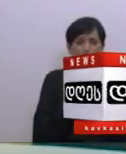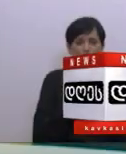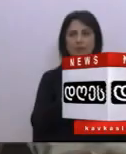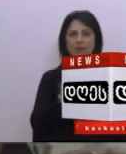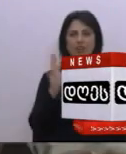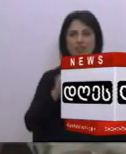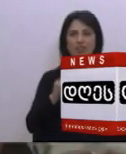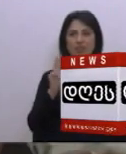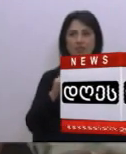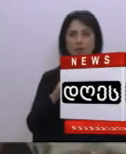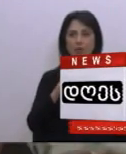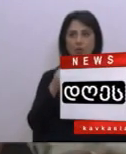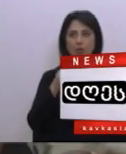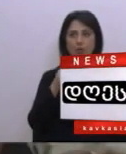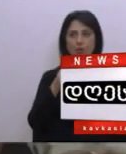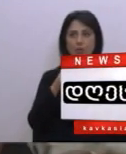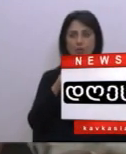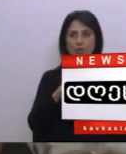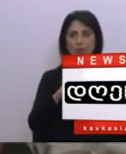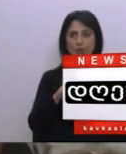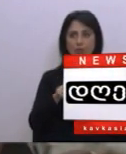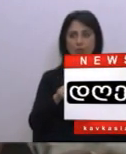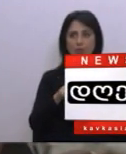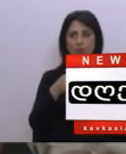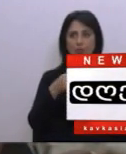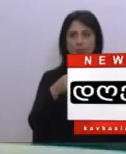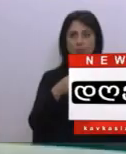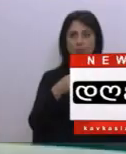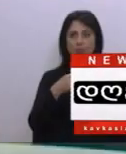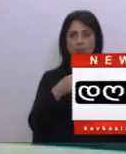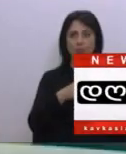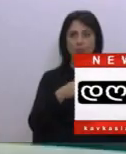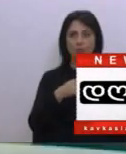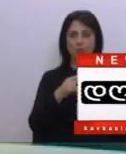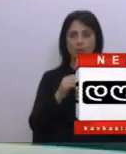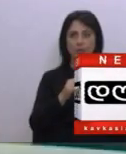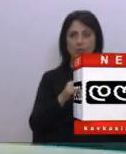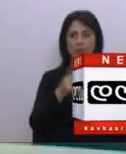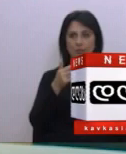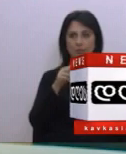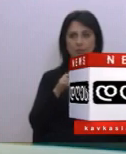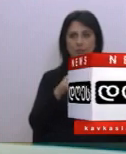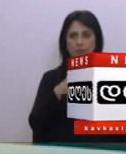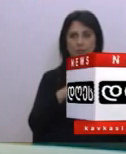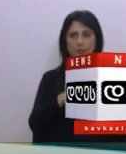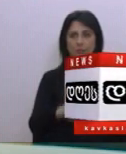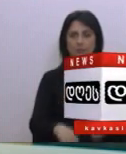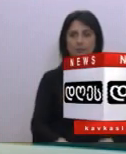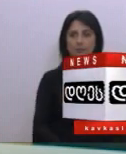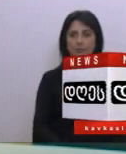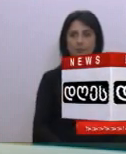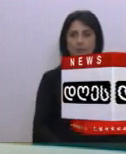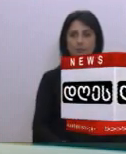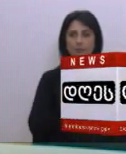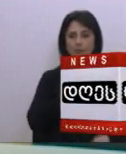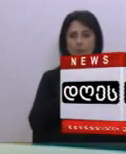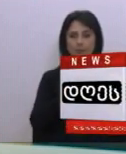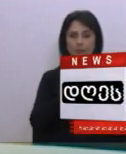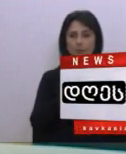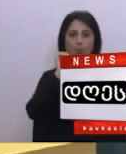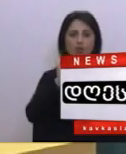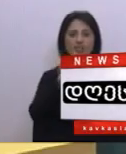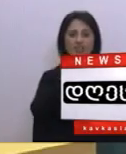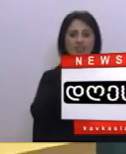Ekitreboda Turasuk Raudnen Tashroza, Otsdad Zemeti Adamiani Adarupoli, Umbravlesobis Gariziane, Gamoitsu Giorgi Vashadis Citruid